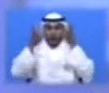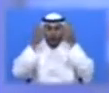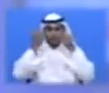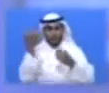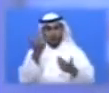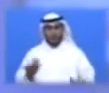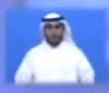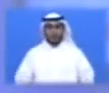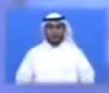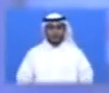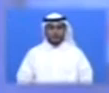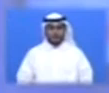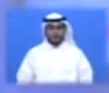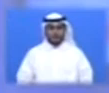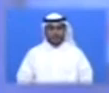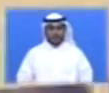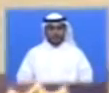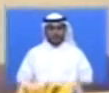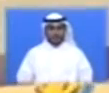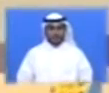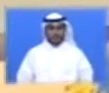له مشروعه الخاص.